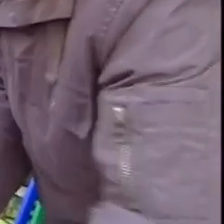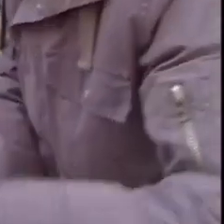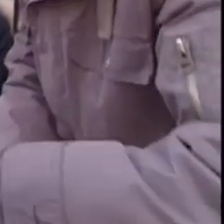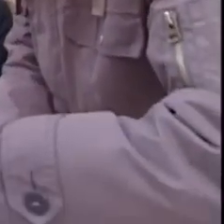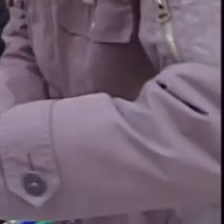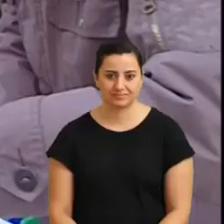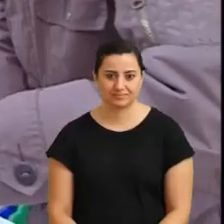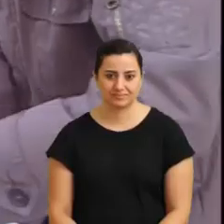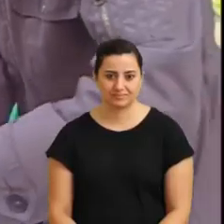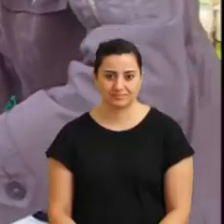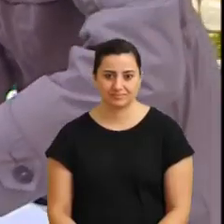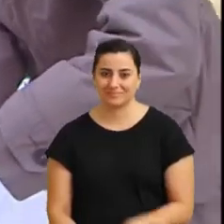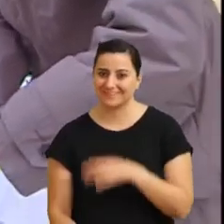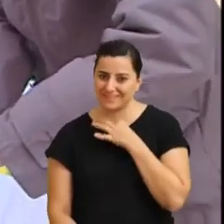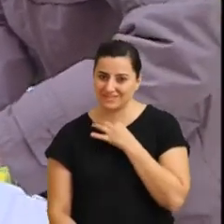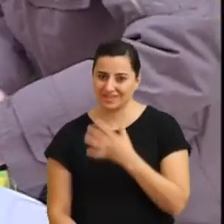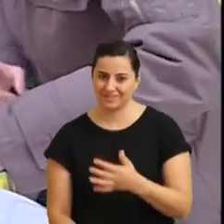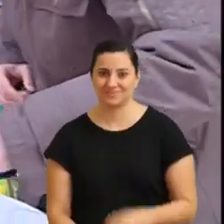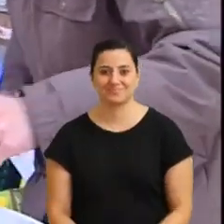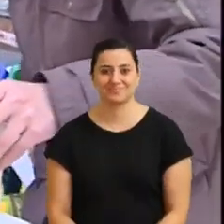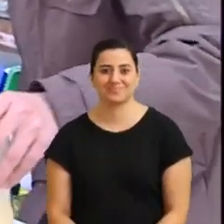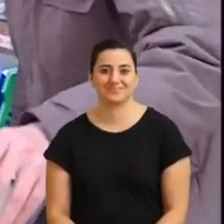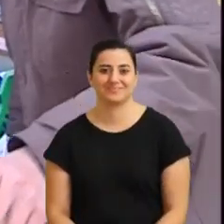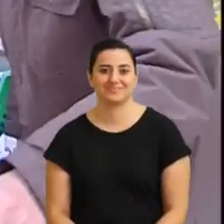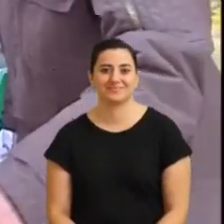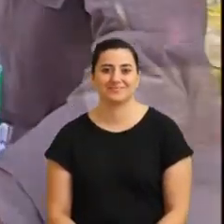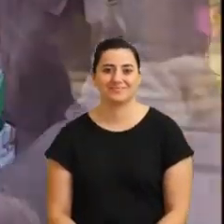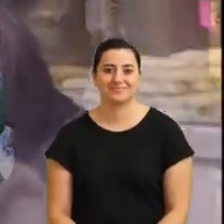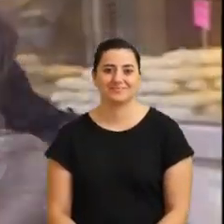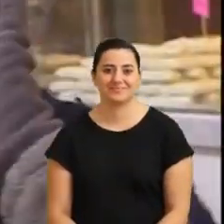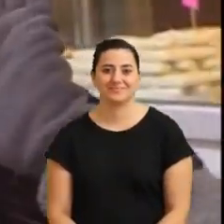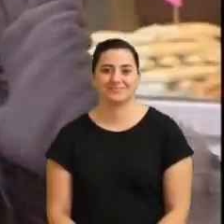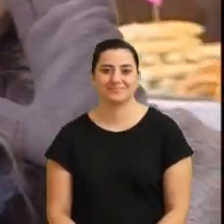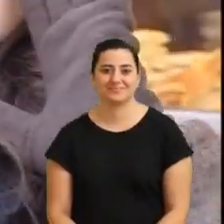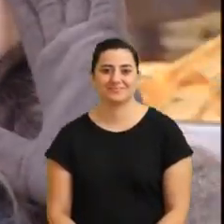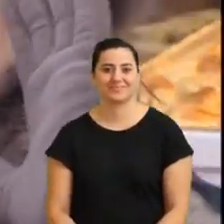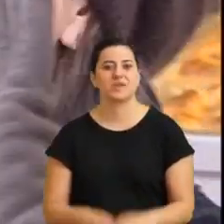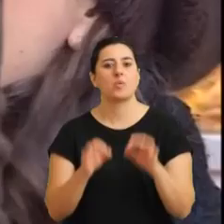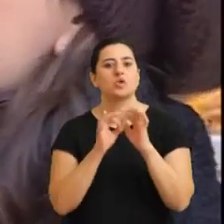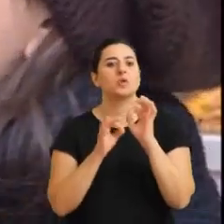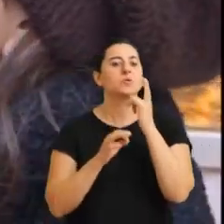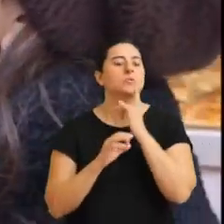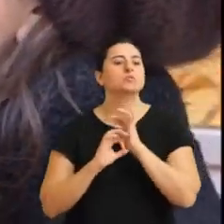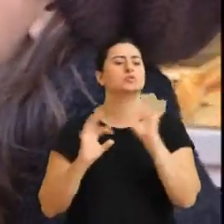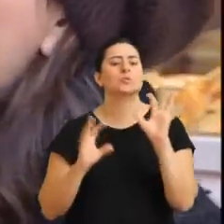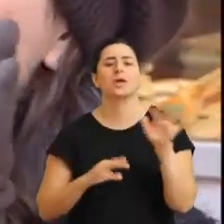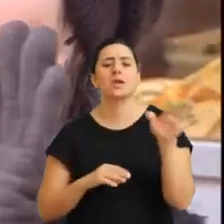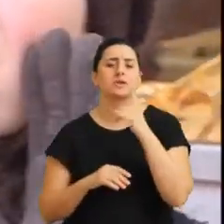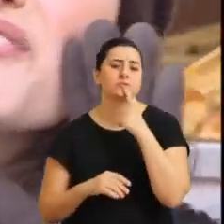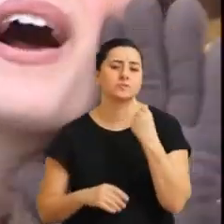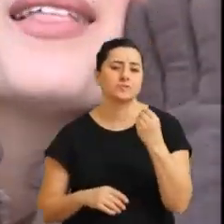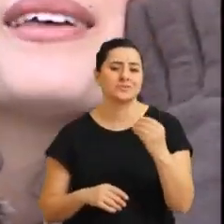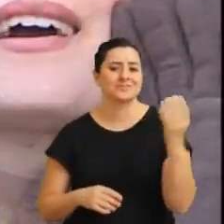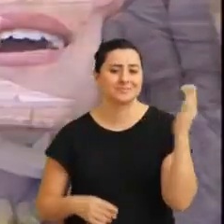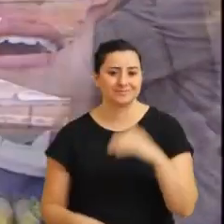kız. Çok teşekkür ederim benden alışveriş yaptığın için. Kiloluğuma bak. Bursa'nın en güzel yerinden en güzel